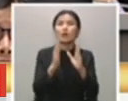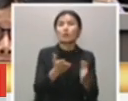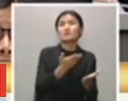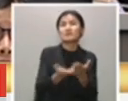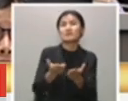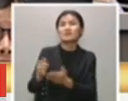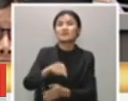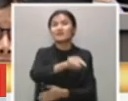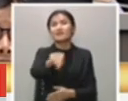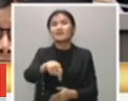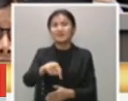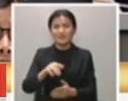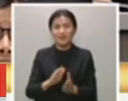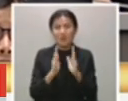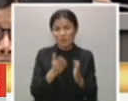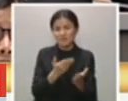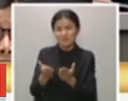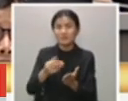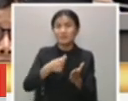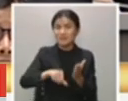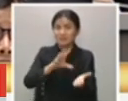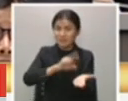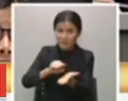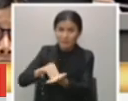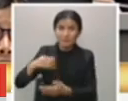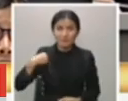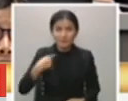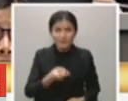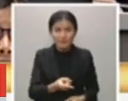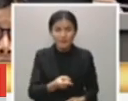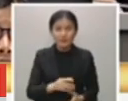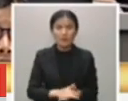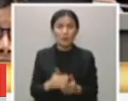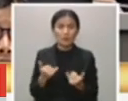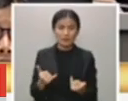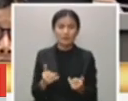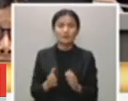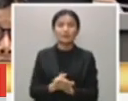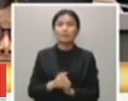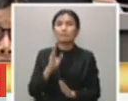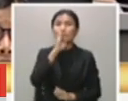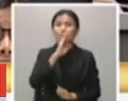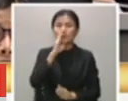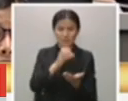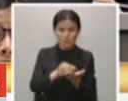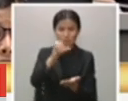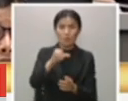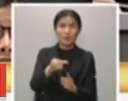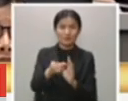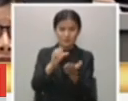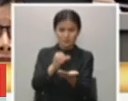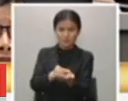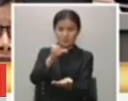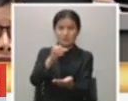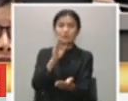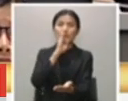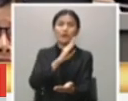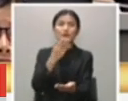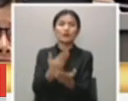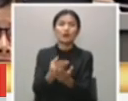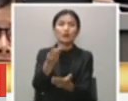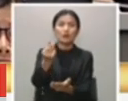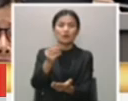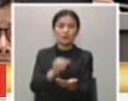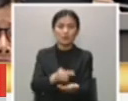ได้วันนี้เบียร์ขวดเท่าไหร่ท่านทราบไหมครับเบียร์